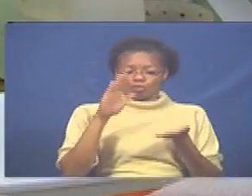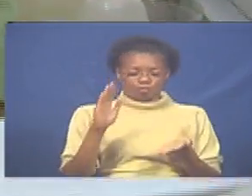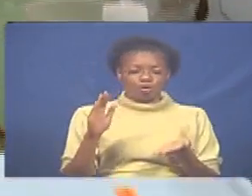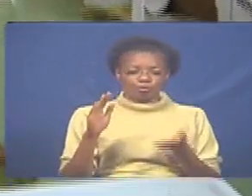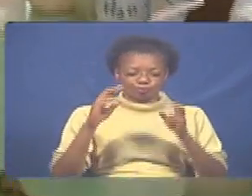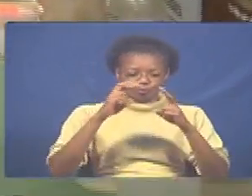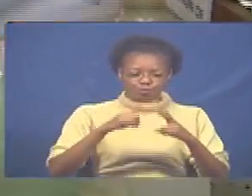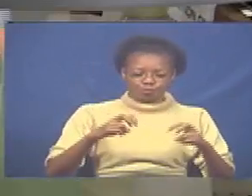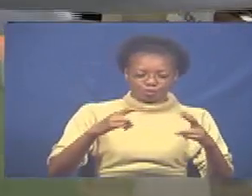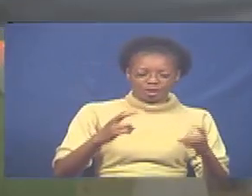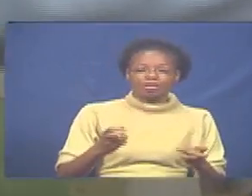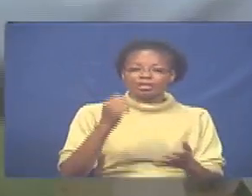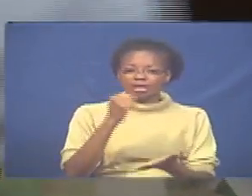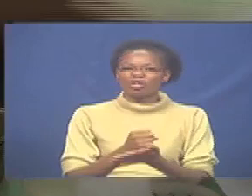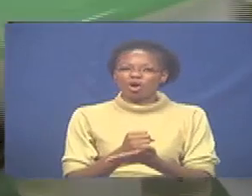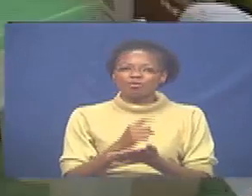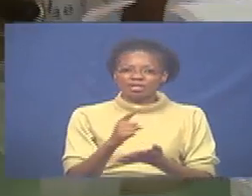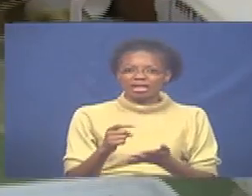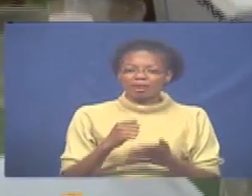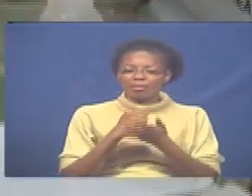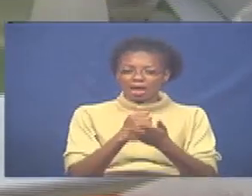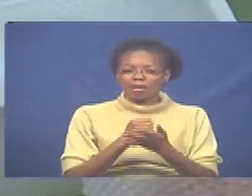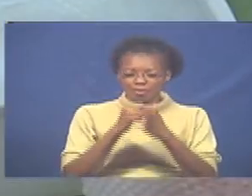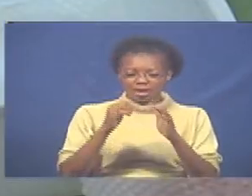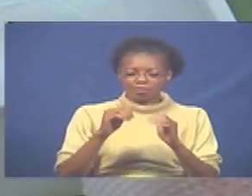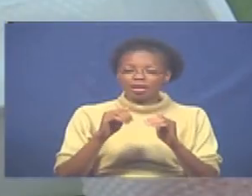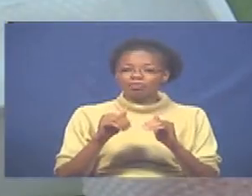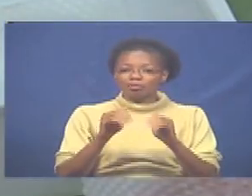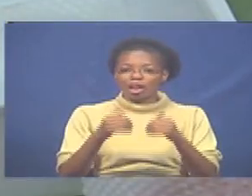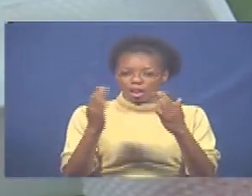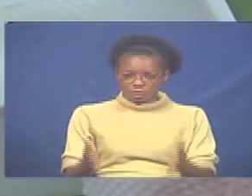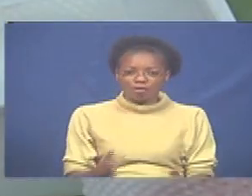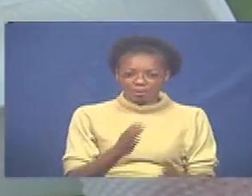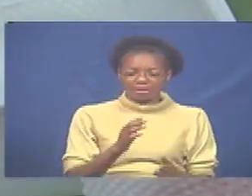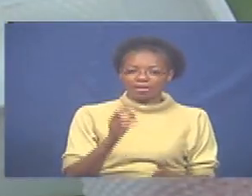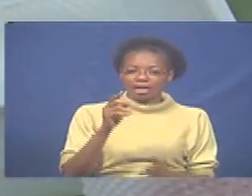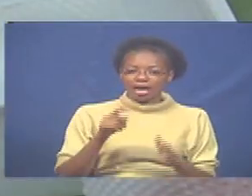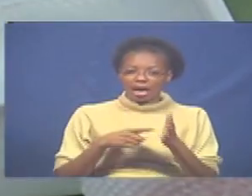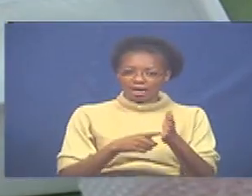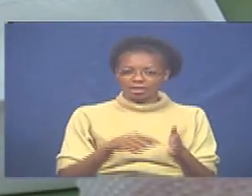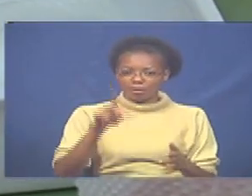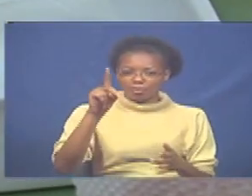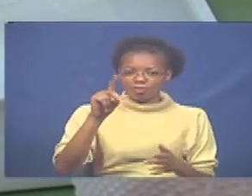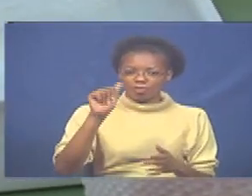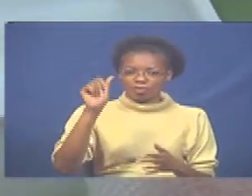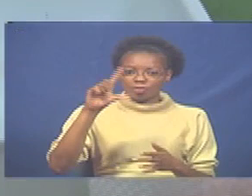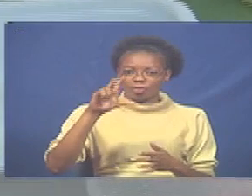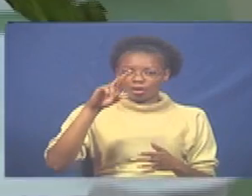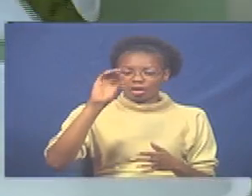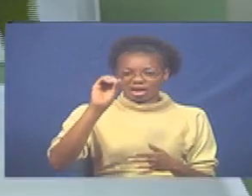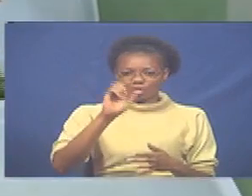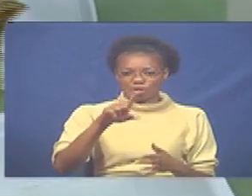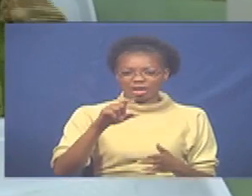vya utafiti husaidia sana wakulima. Kalro hujizatiti kuwatembelea na kushauri wakulima jinsi